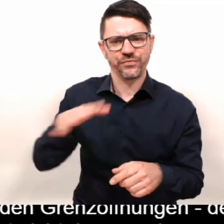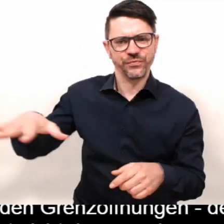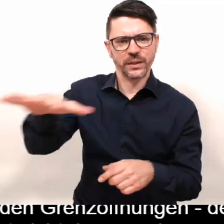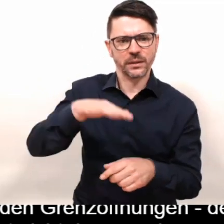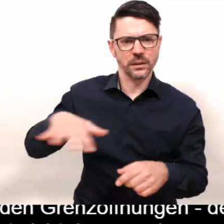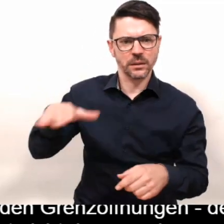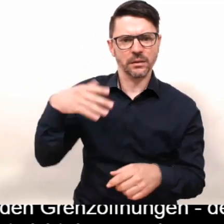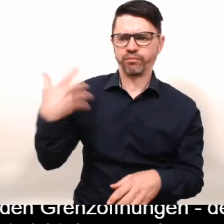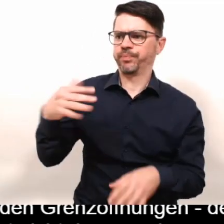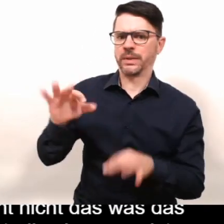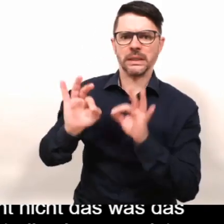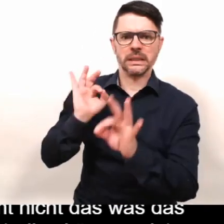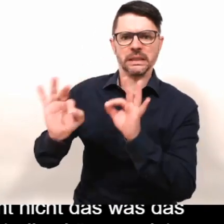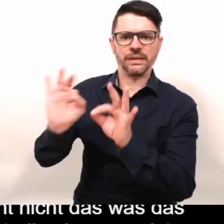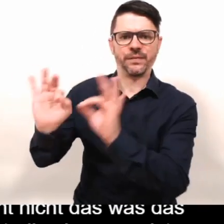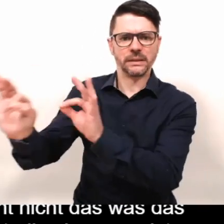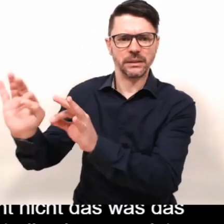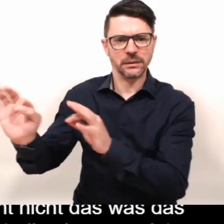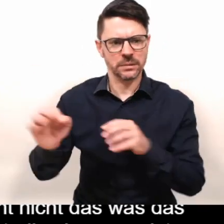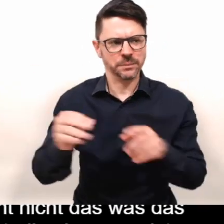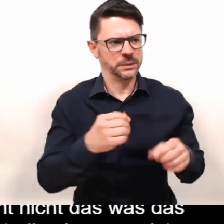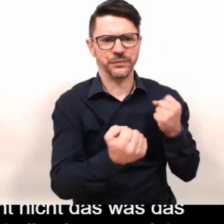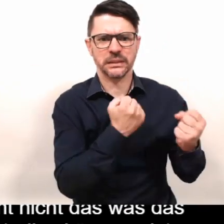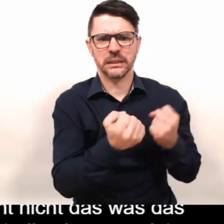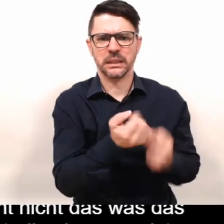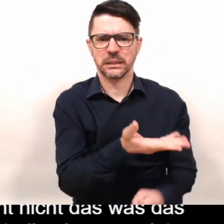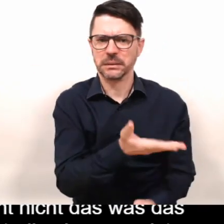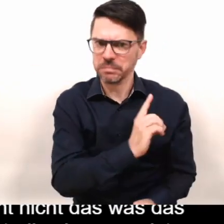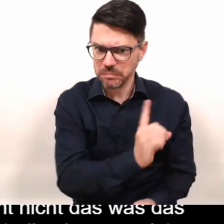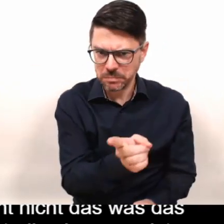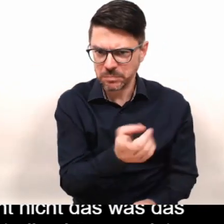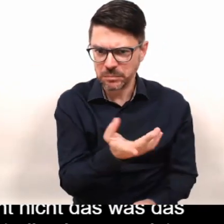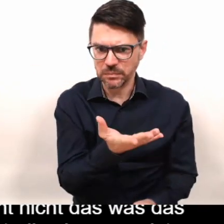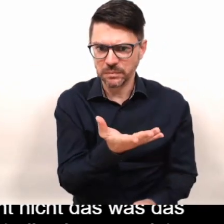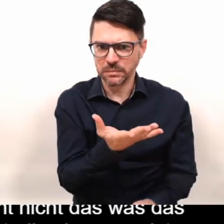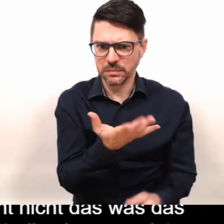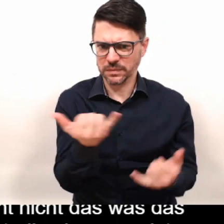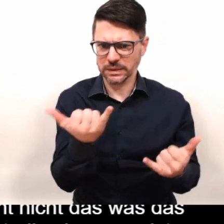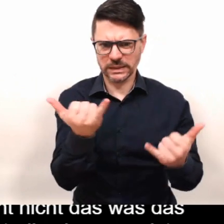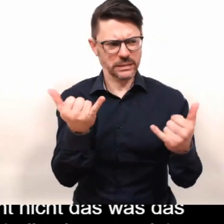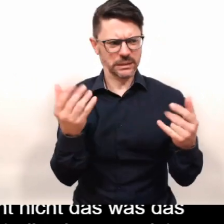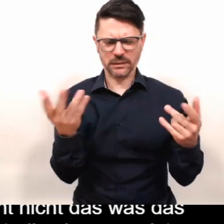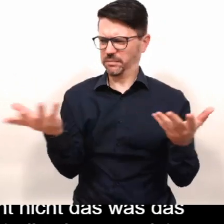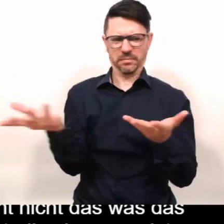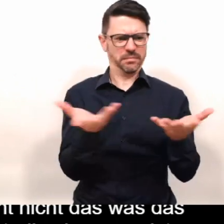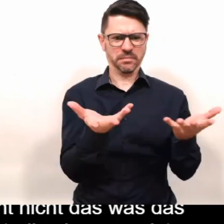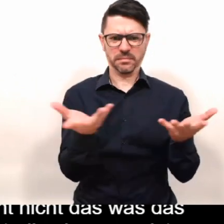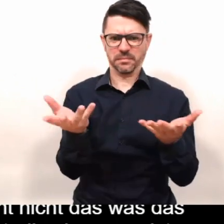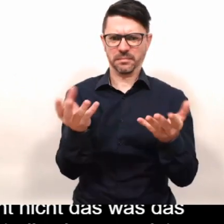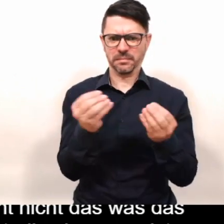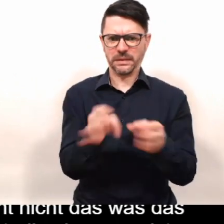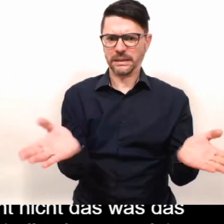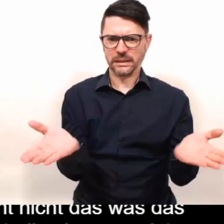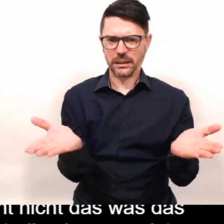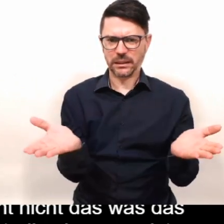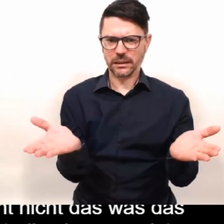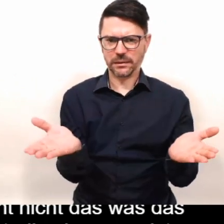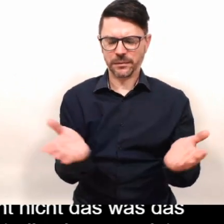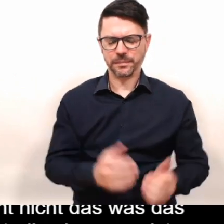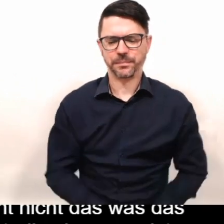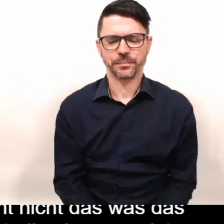Gefühl, da macht man jetzt nicht wirklich was. Wie passt denn das überhaupt zusammen? Ja, wenn ich vielleicht gleich